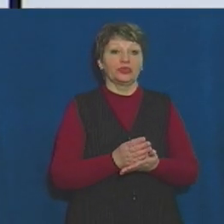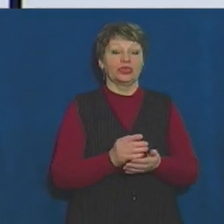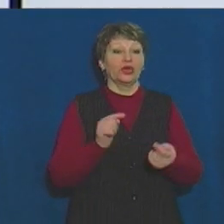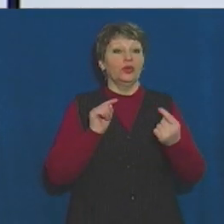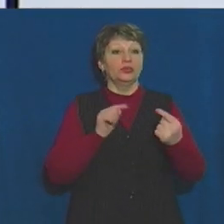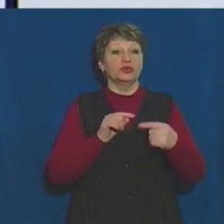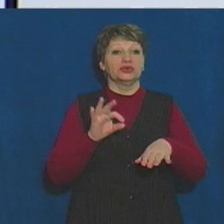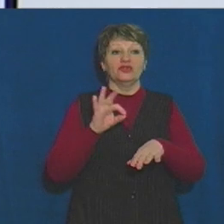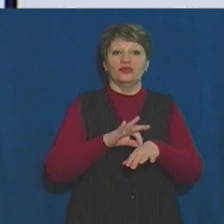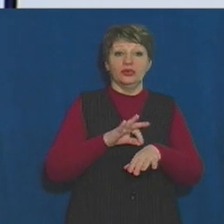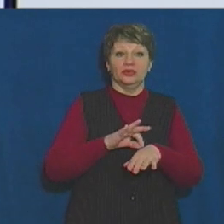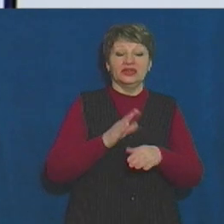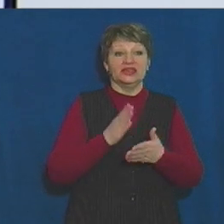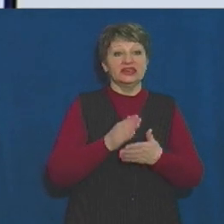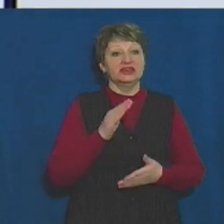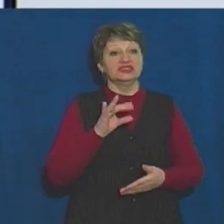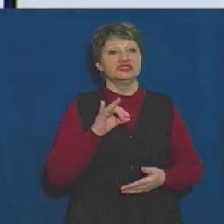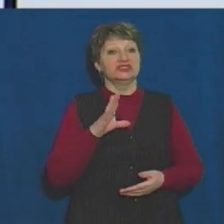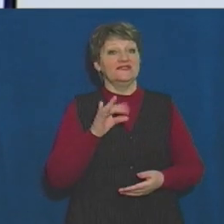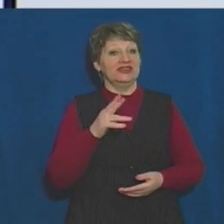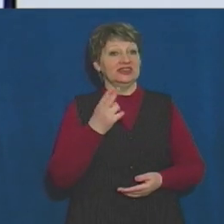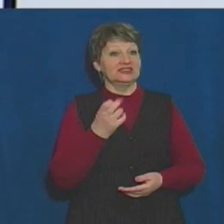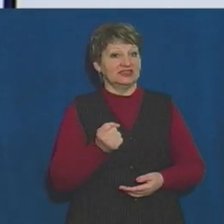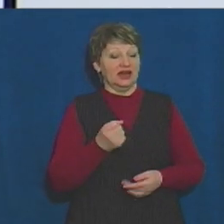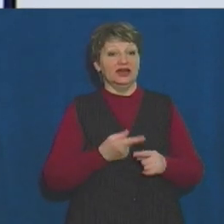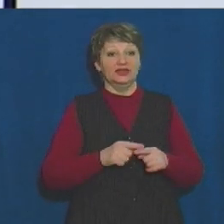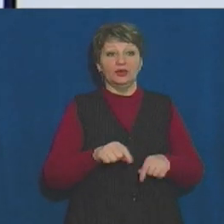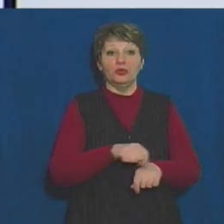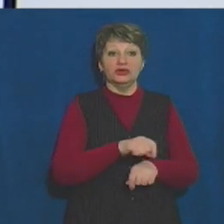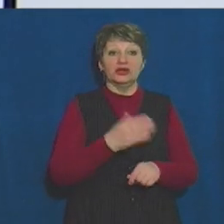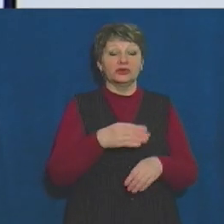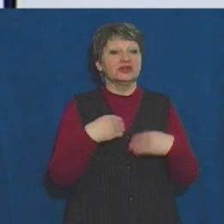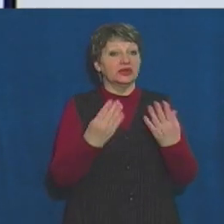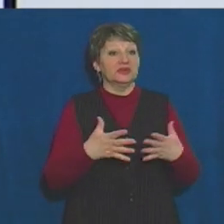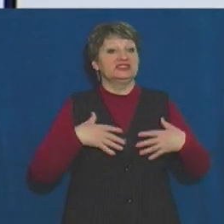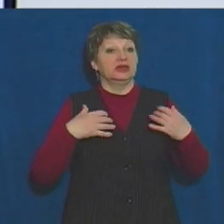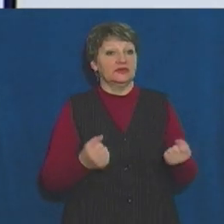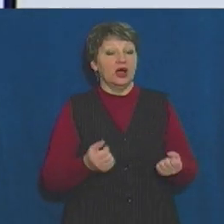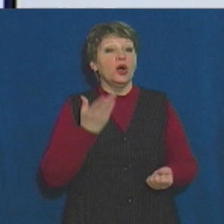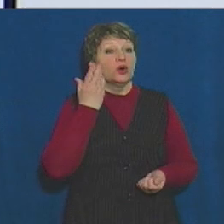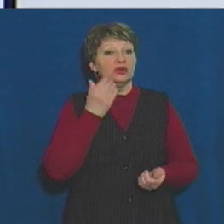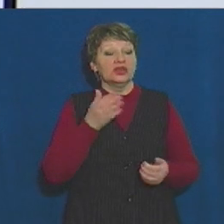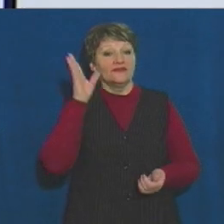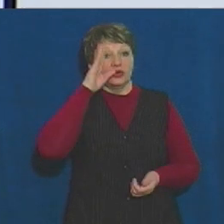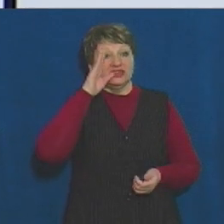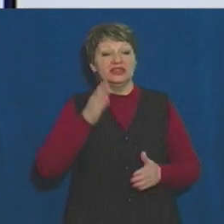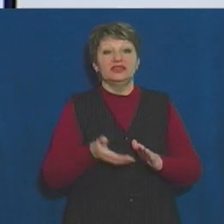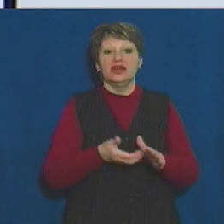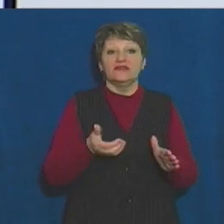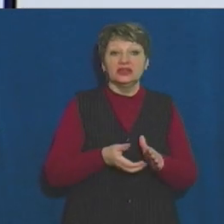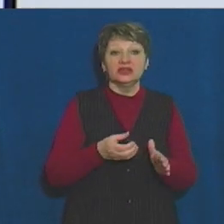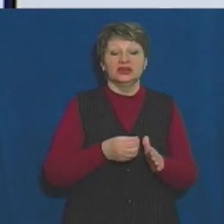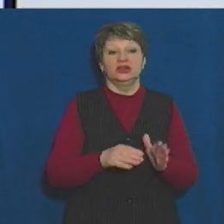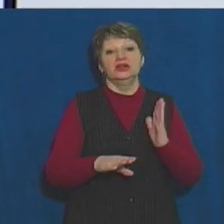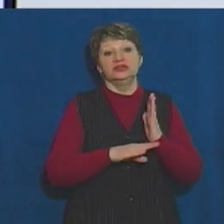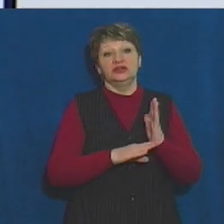сосни та сама живиця, яка є таким матеріалом, який дає їй здоров'я і життя. Коли води не вистачає, тоді починаються в рослини